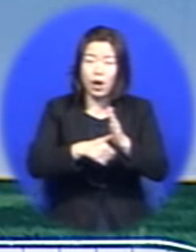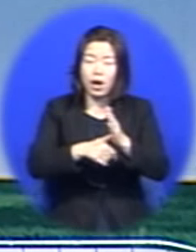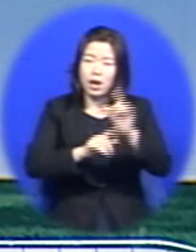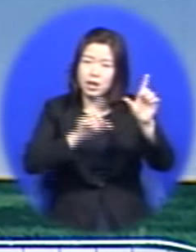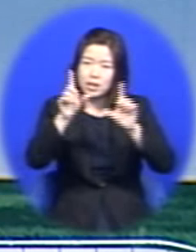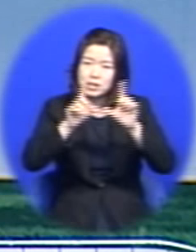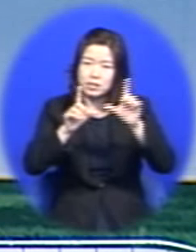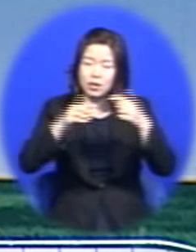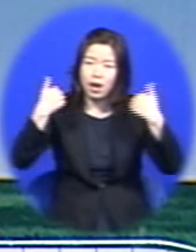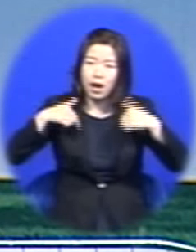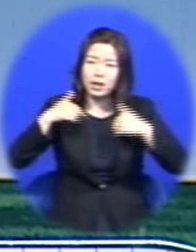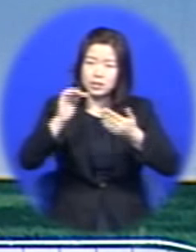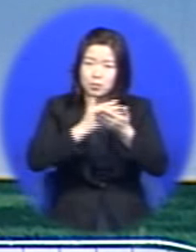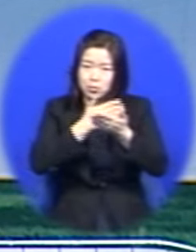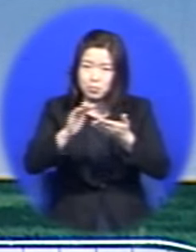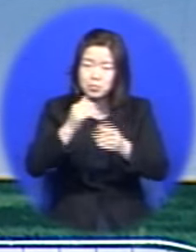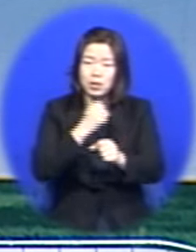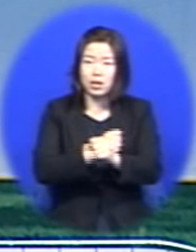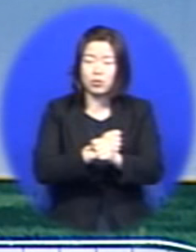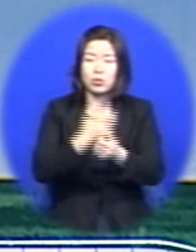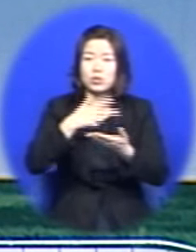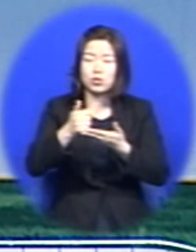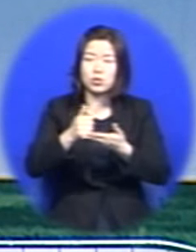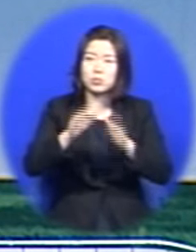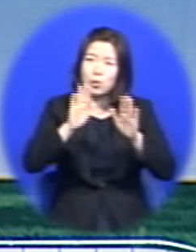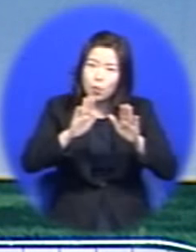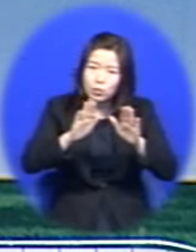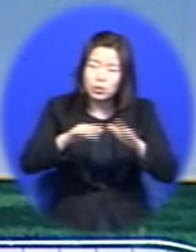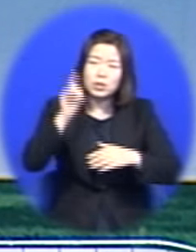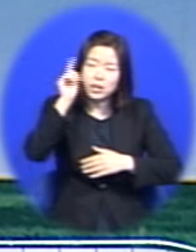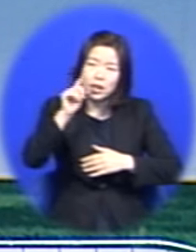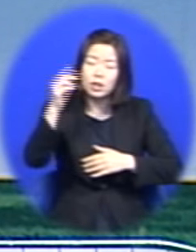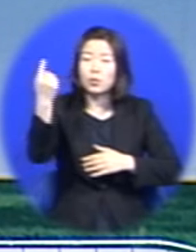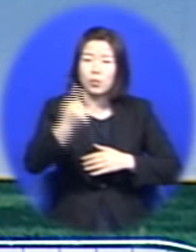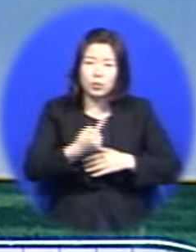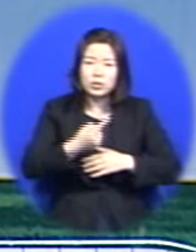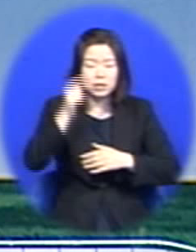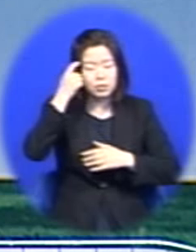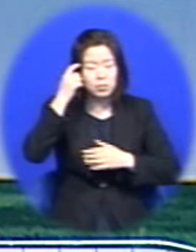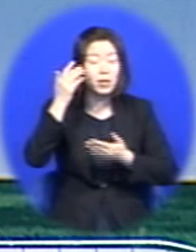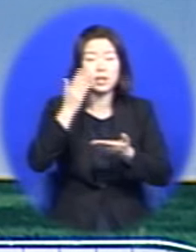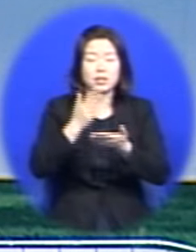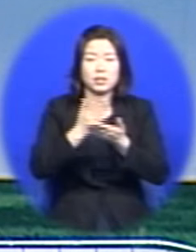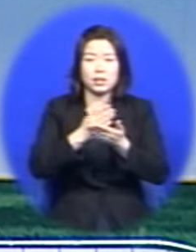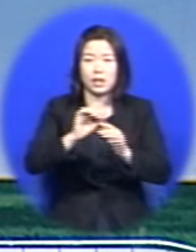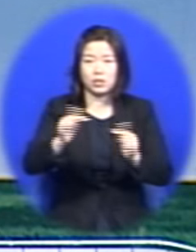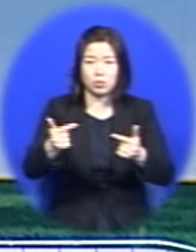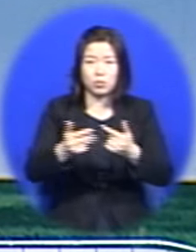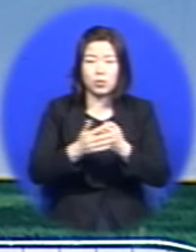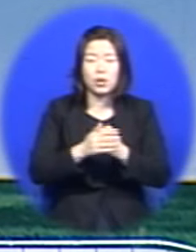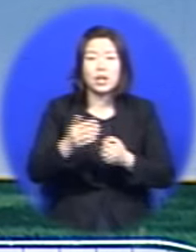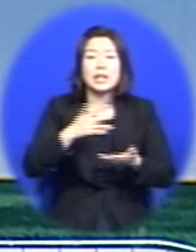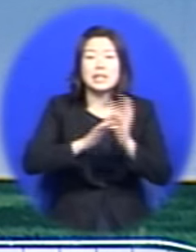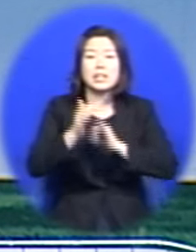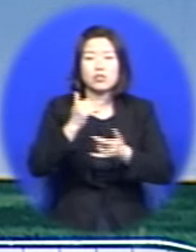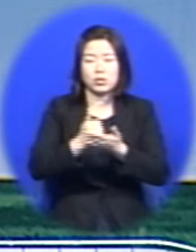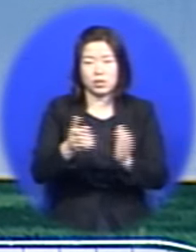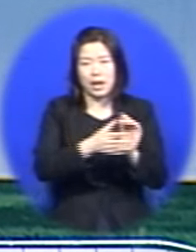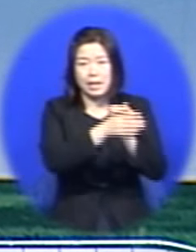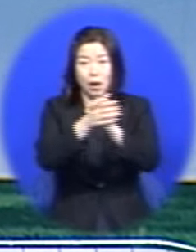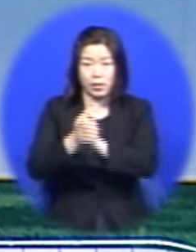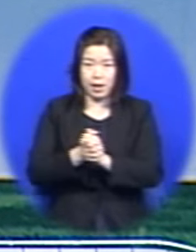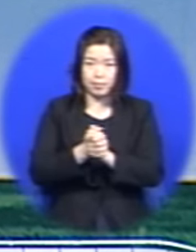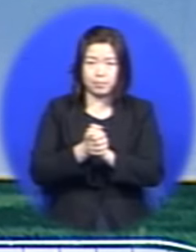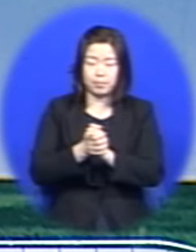항상 분별하고 주님이 오늘 오나 내일 오나 이걸 따지라는 게 아니고 예수님과 연합한 자인지